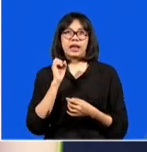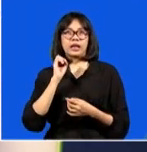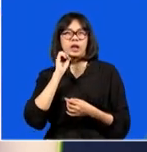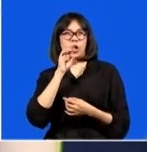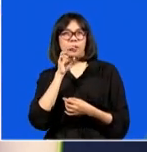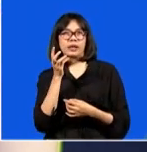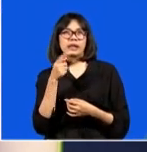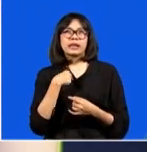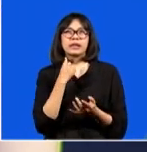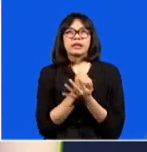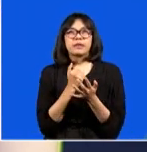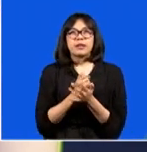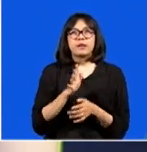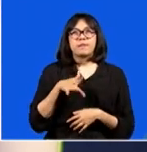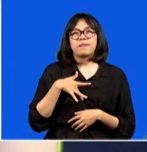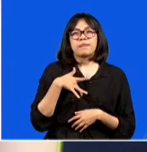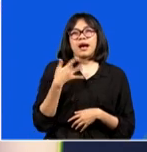yang sangat-sangat spesial dengan